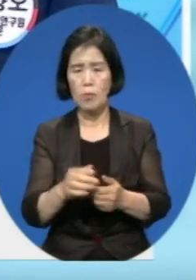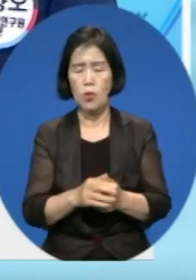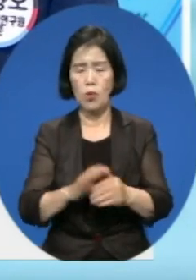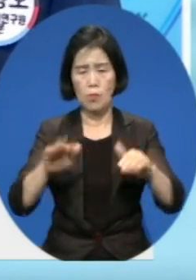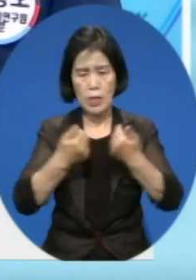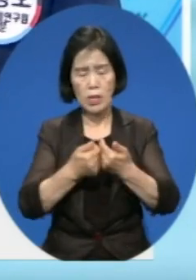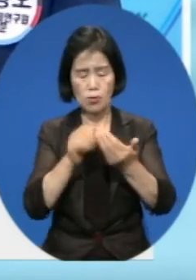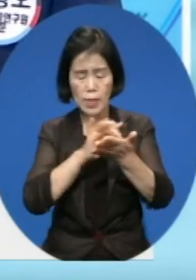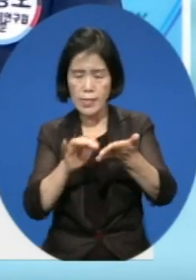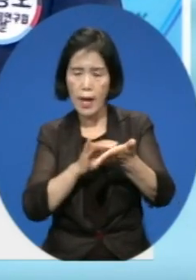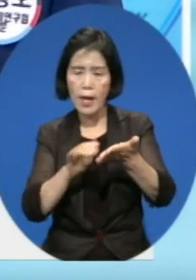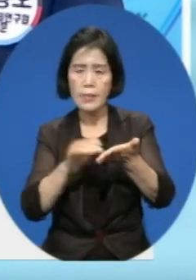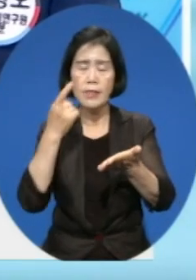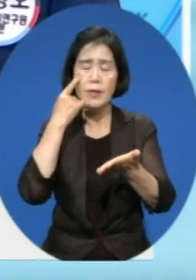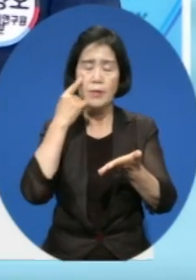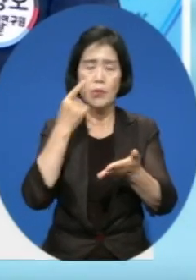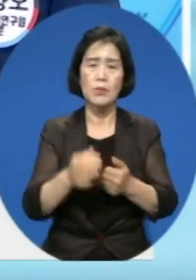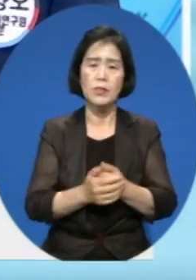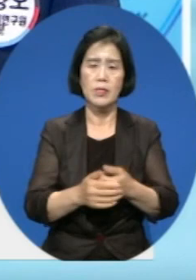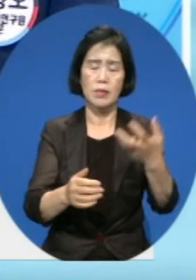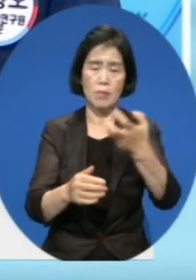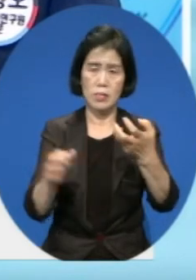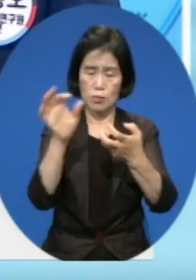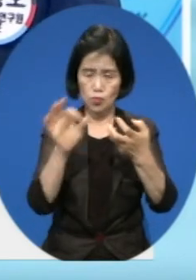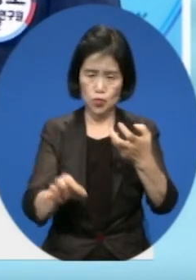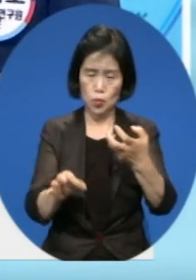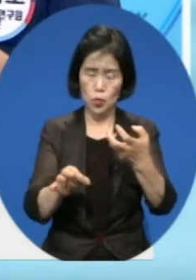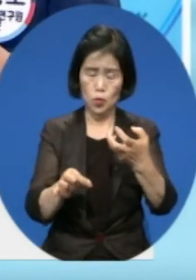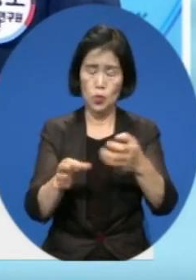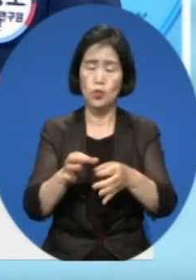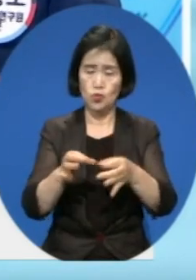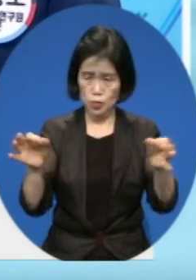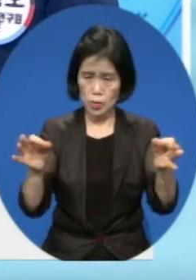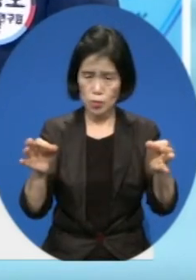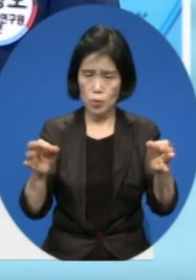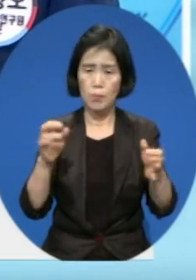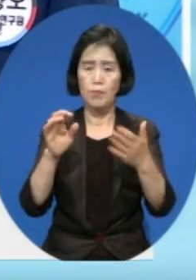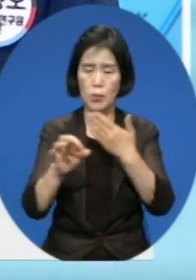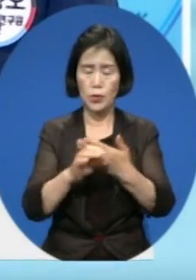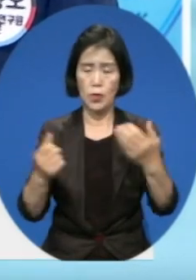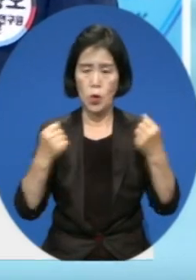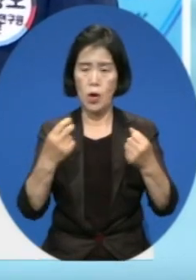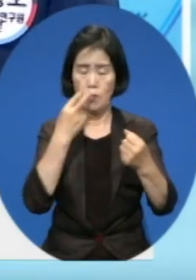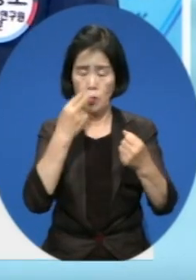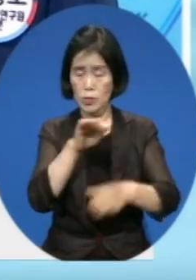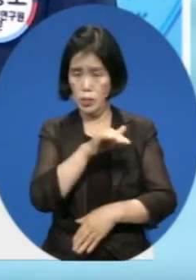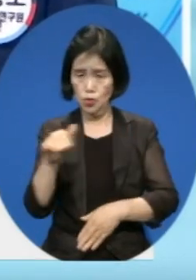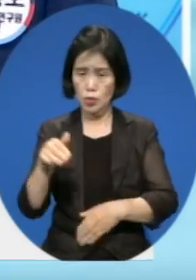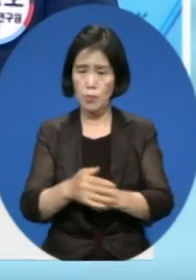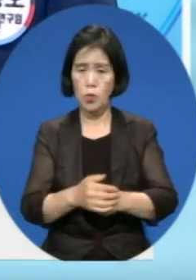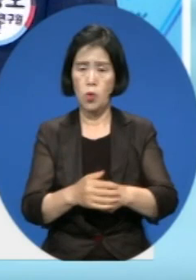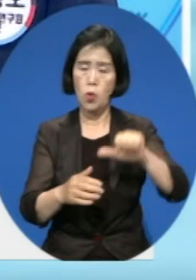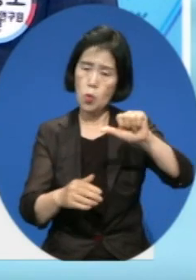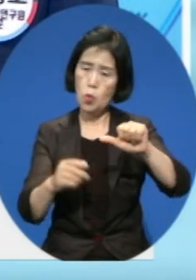좀 해봤어요. 그래서 진짜로 80%를 하는데 이 건강보험료를 한다 그러면 5,